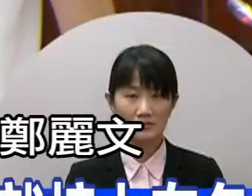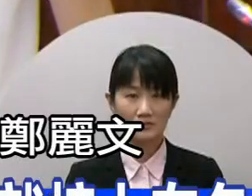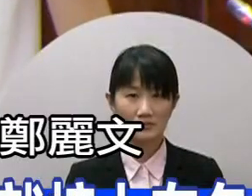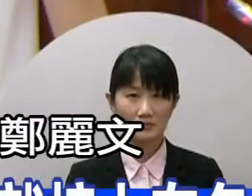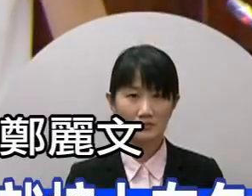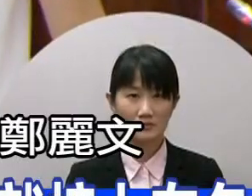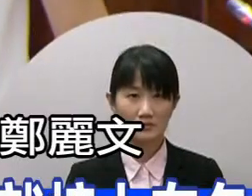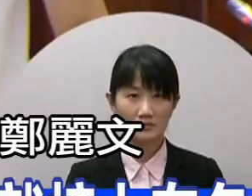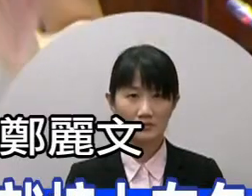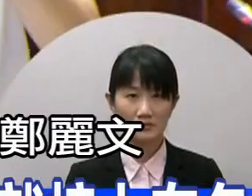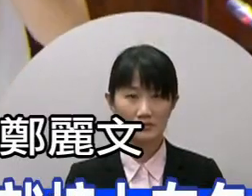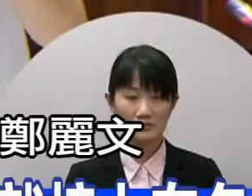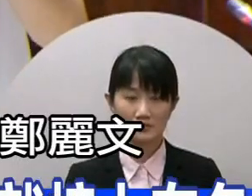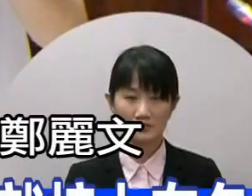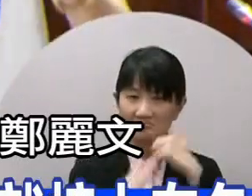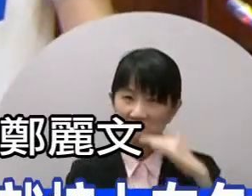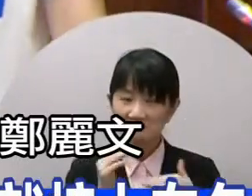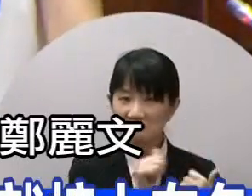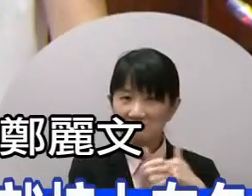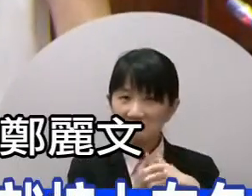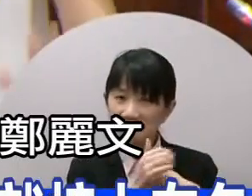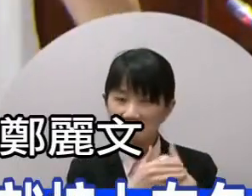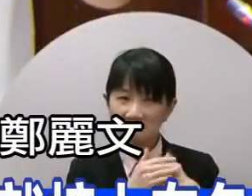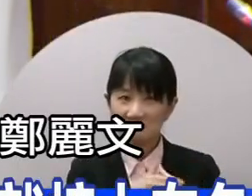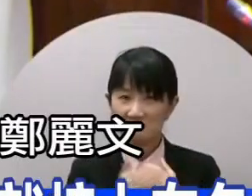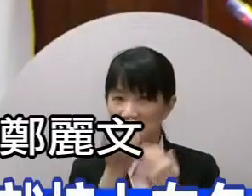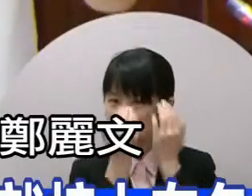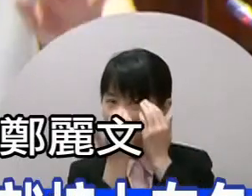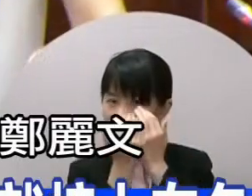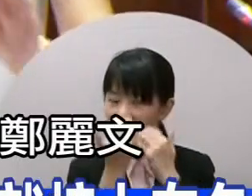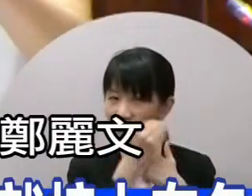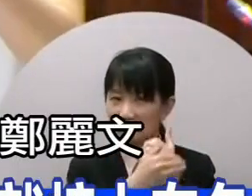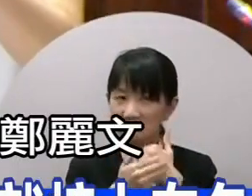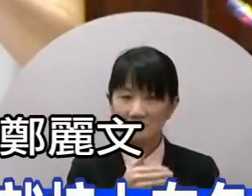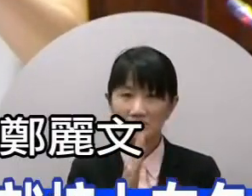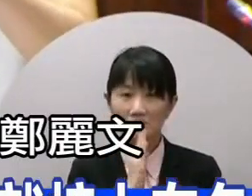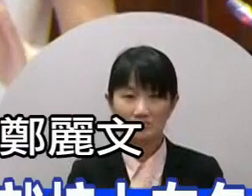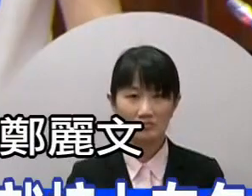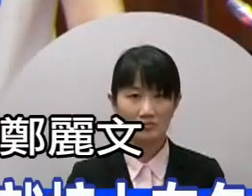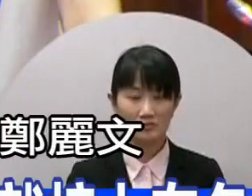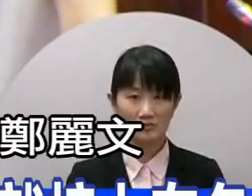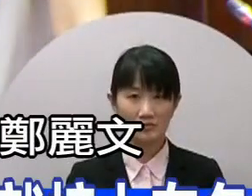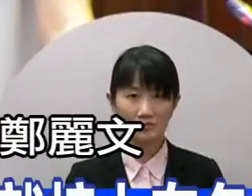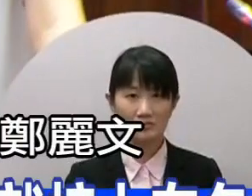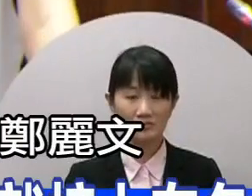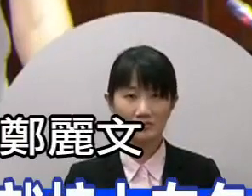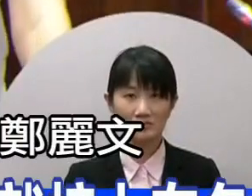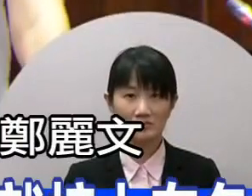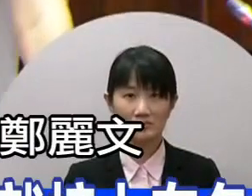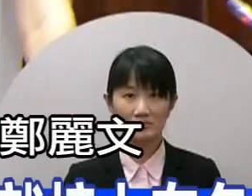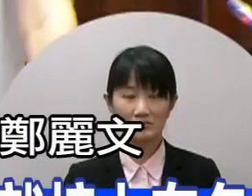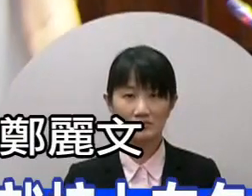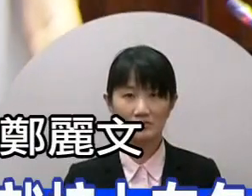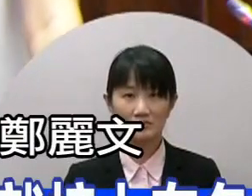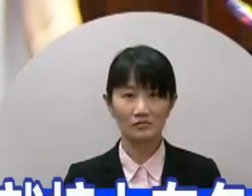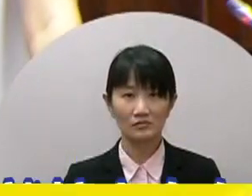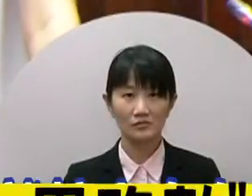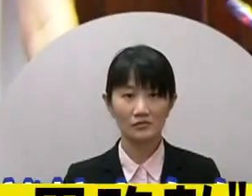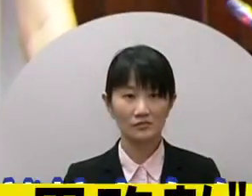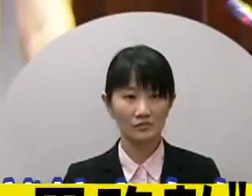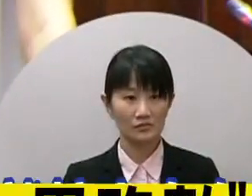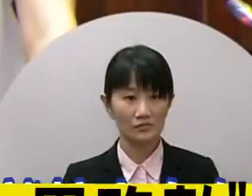上市，他只是抱着。 但问题在这里哦， 没有所谓护航任何一家公司。 委员这样讲不对，总统也没有背